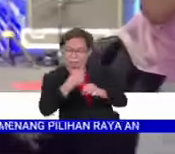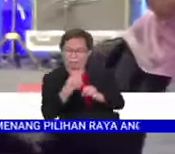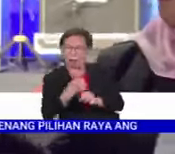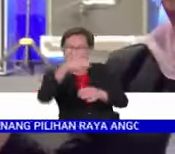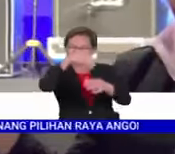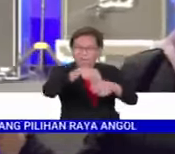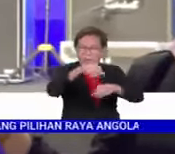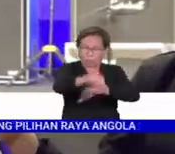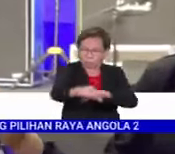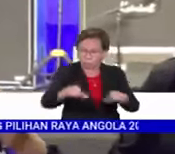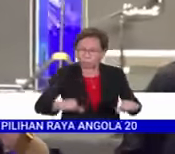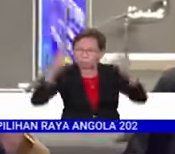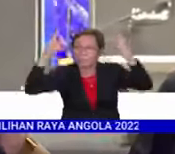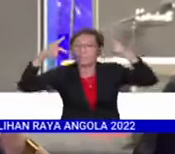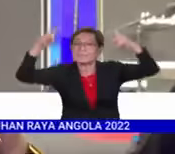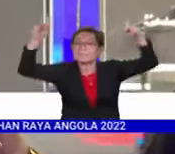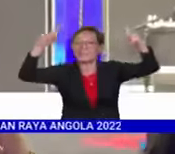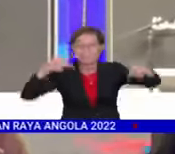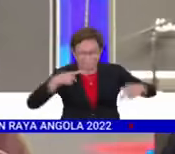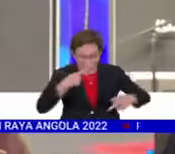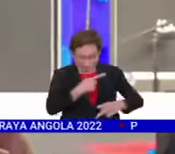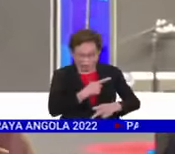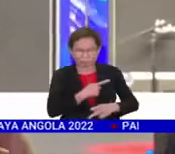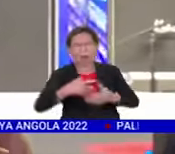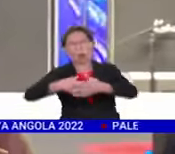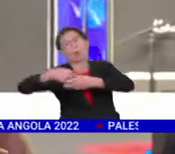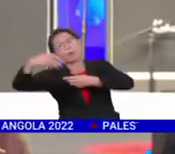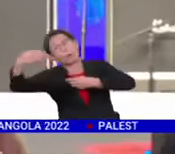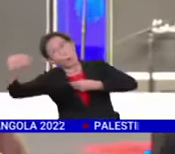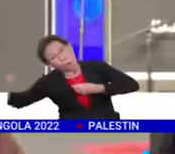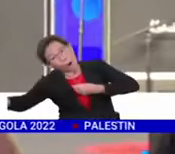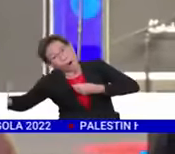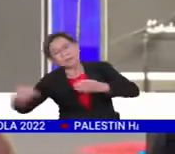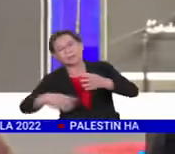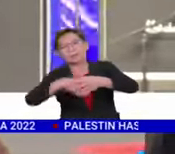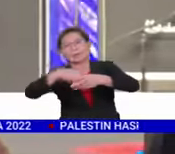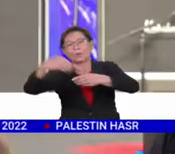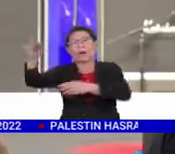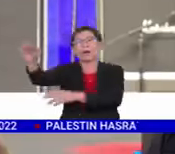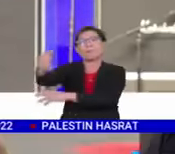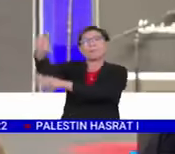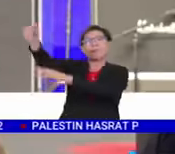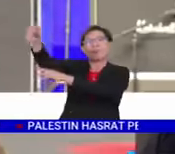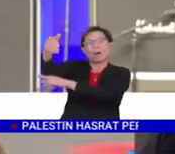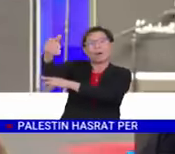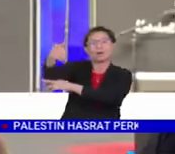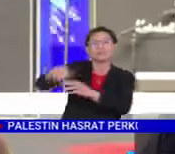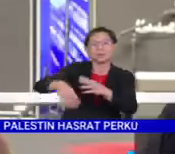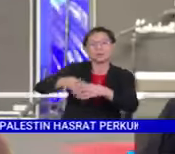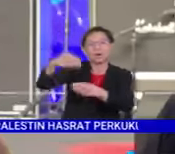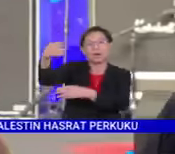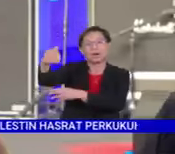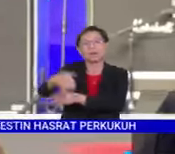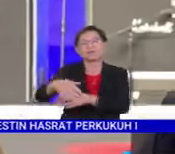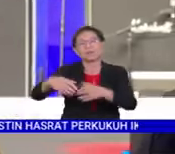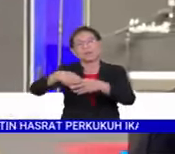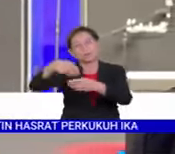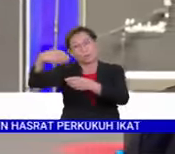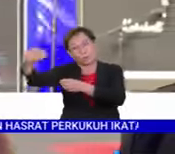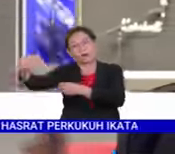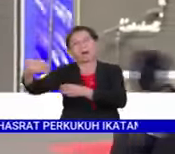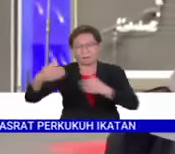di dalam auditorium perdana dan kita ada di luar stage, di luar dataran auditorium perdana itu